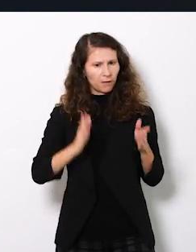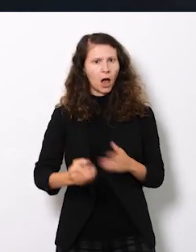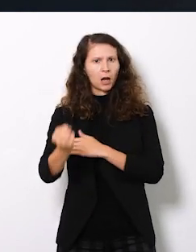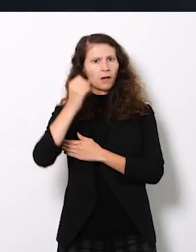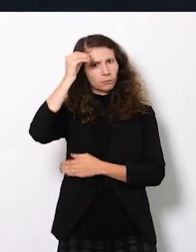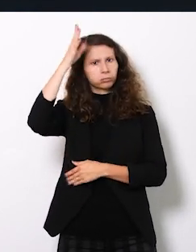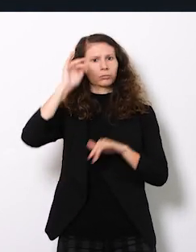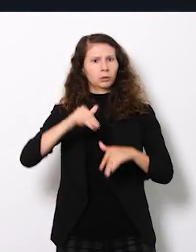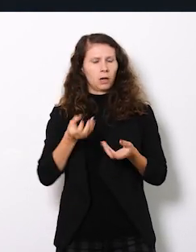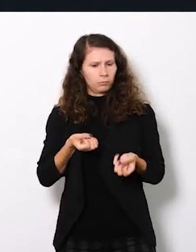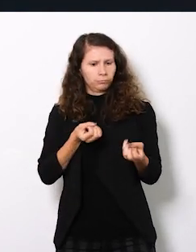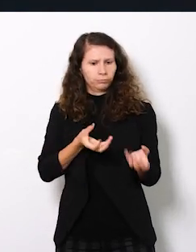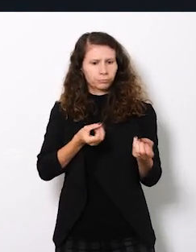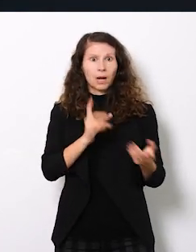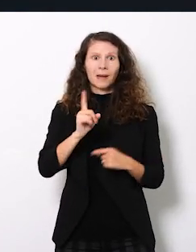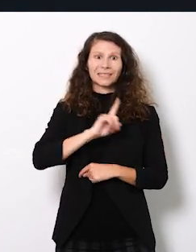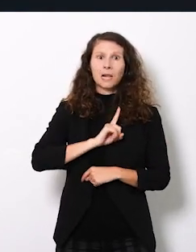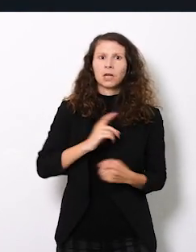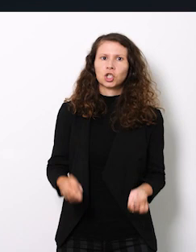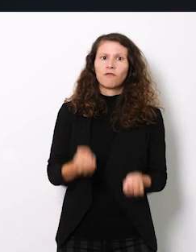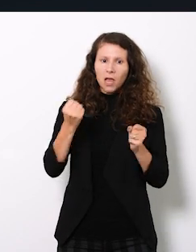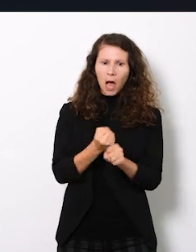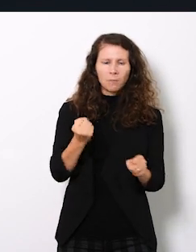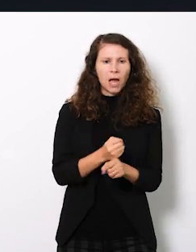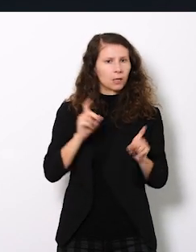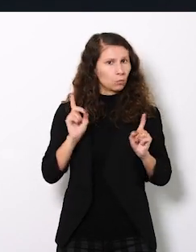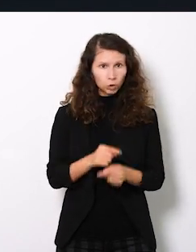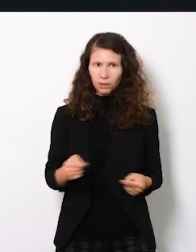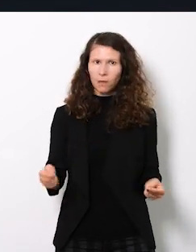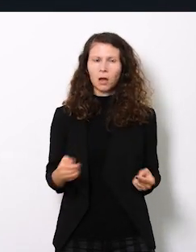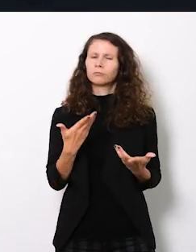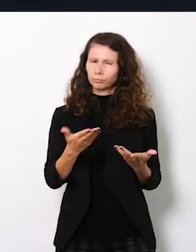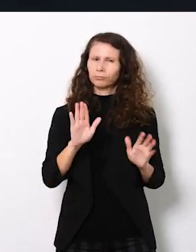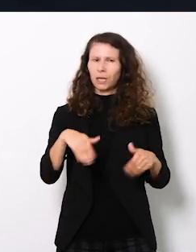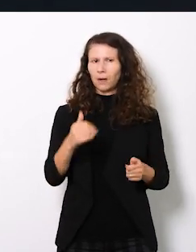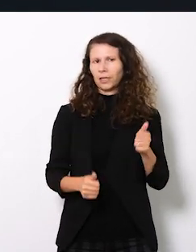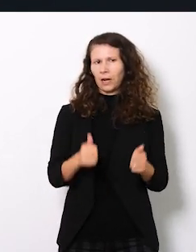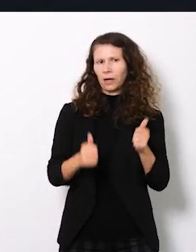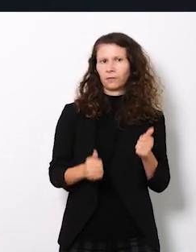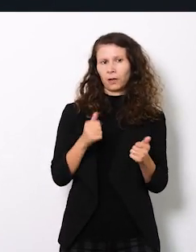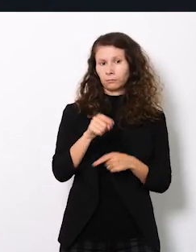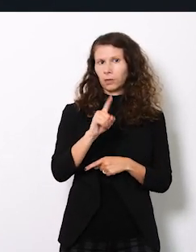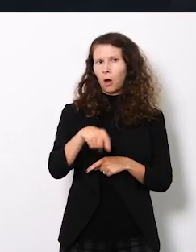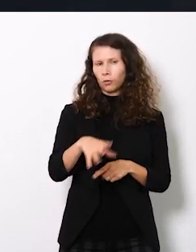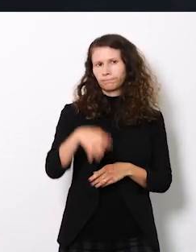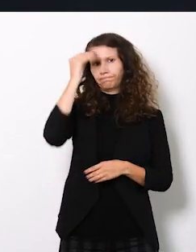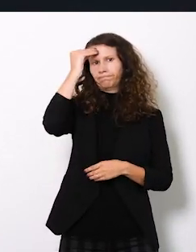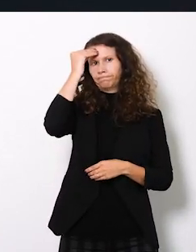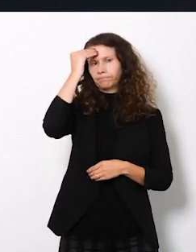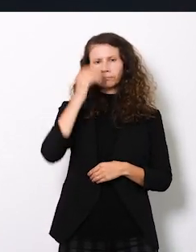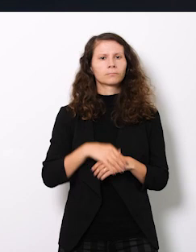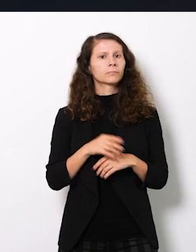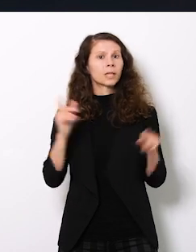nicht mehr selber schwere körperliche Tätigkeit ausüben zu müssen. Ich glaube, dass auch das mitbedacht werden muss in einer Gesellschaft,